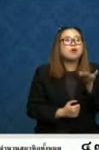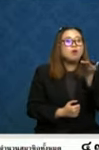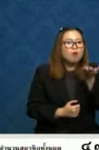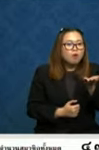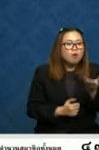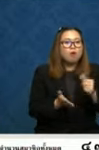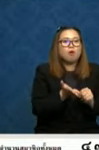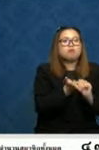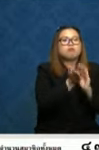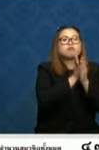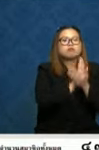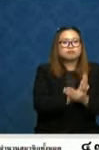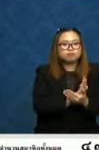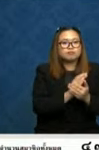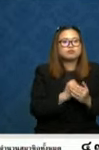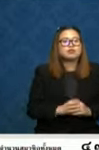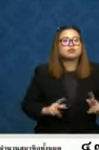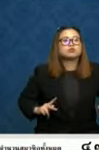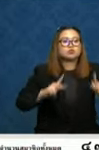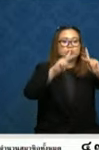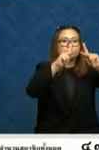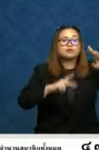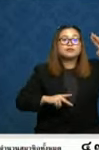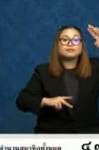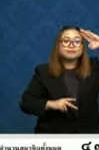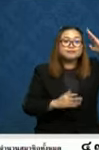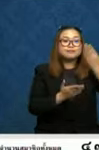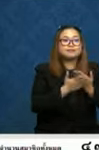การปรับปรุงงบประมาณของกระทรวงกลาโหมลงเหลือ